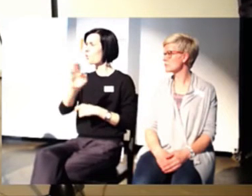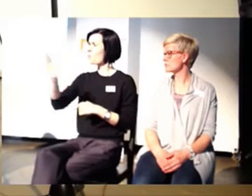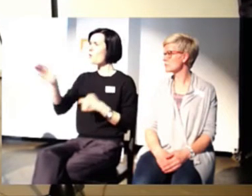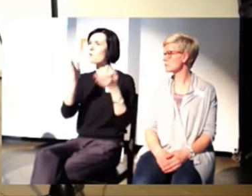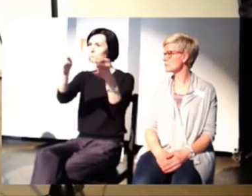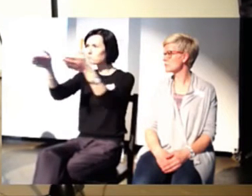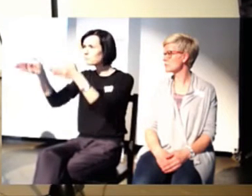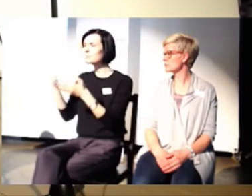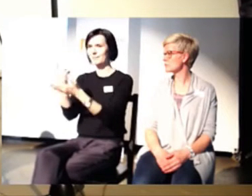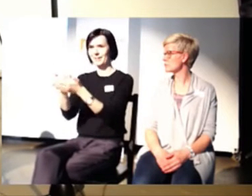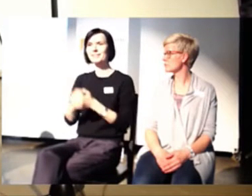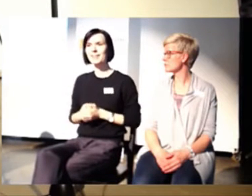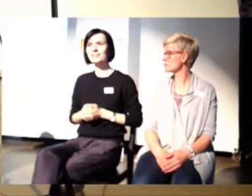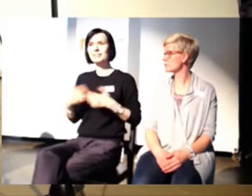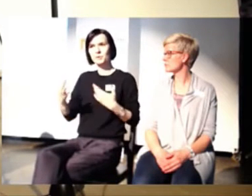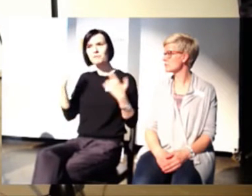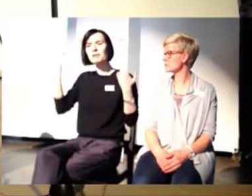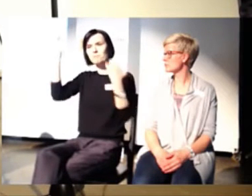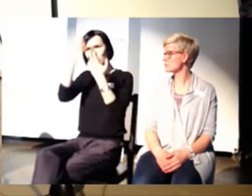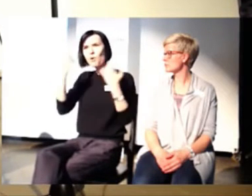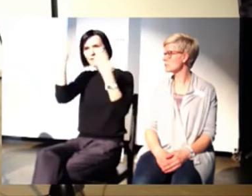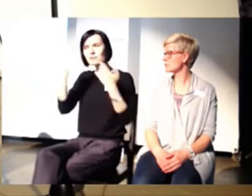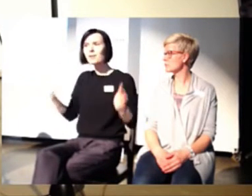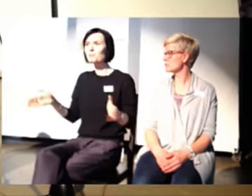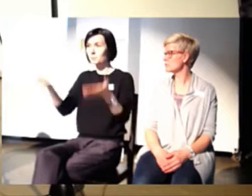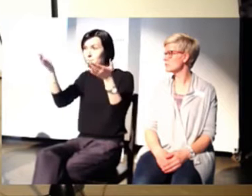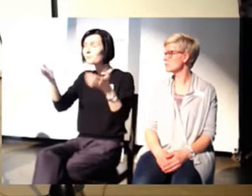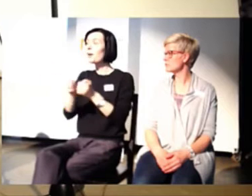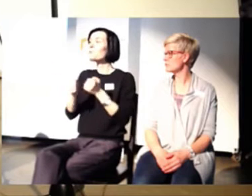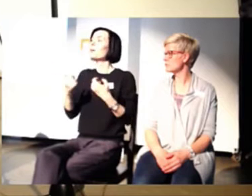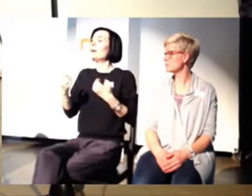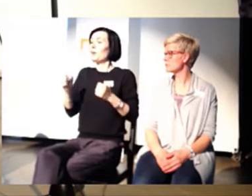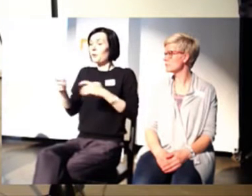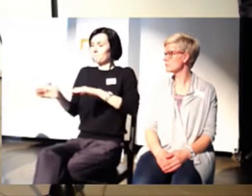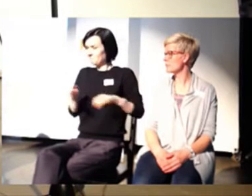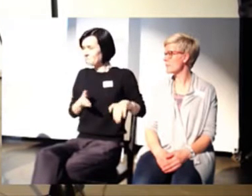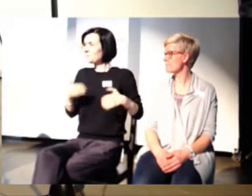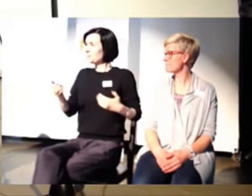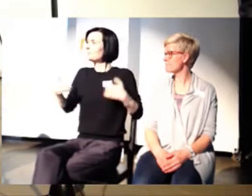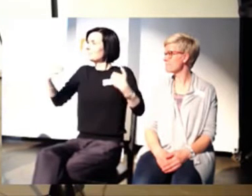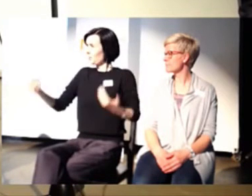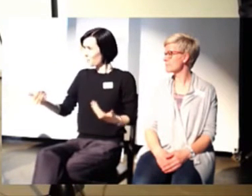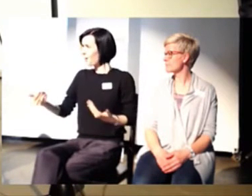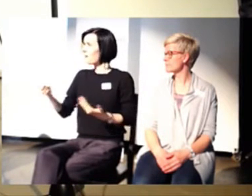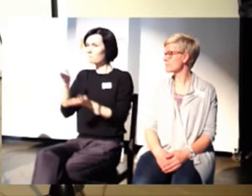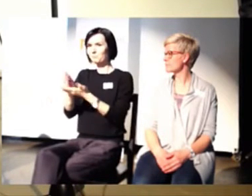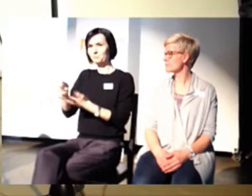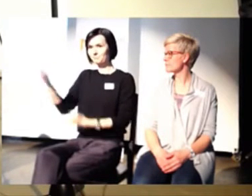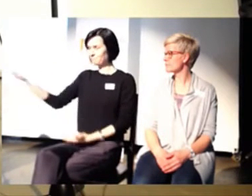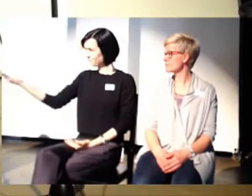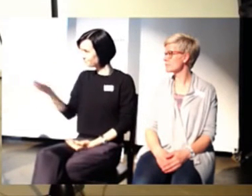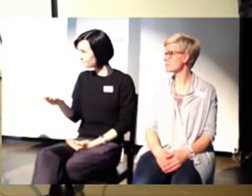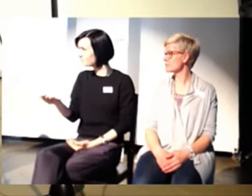tätä pohdintaa pystyyn yhteisvoimiin. Nyt me päästään ohjelmassa seuraavaksi on